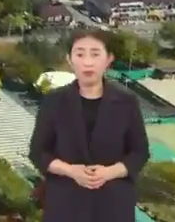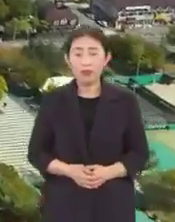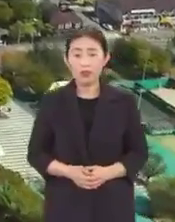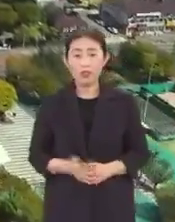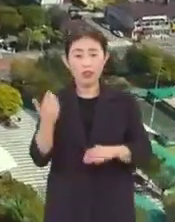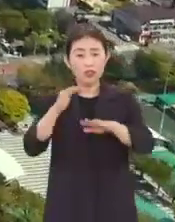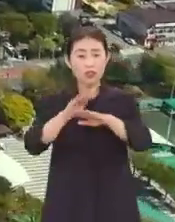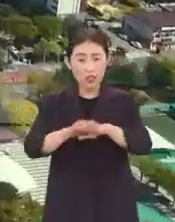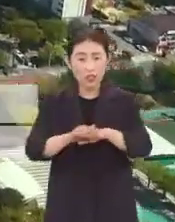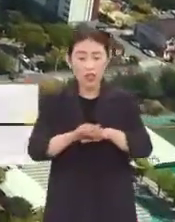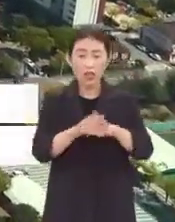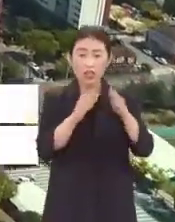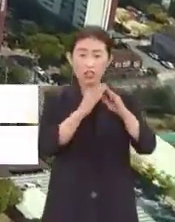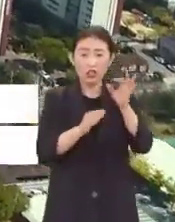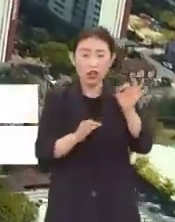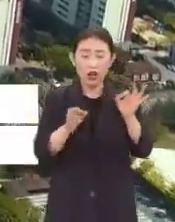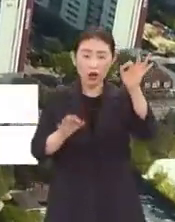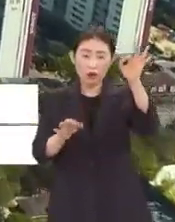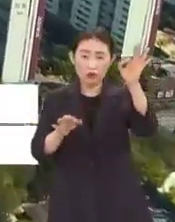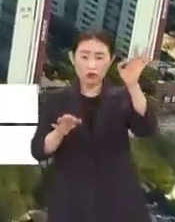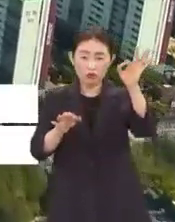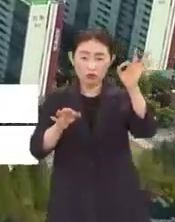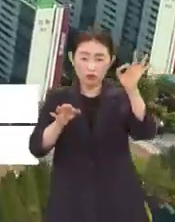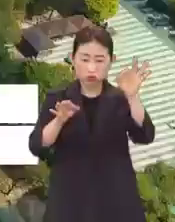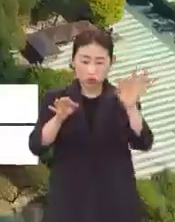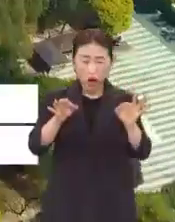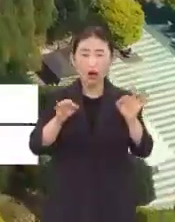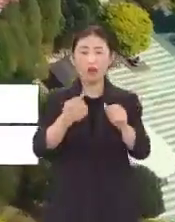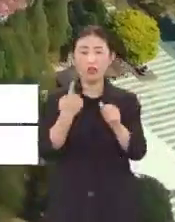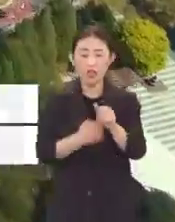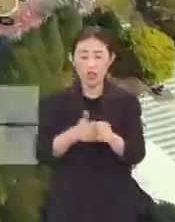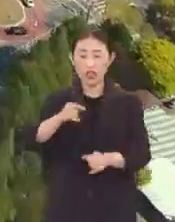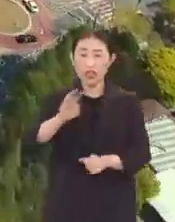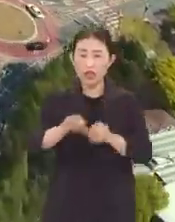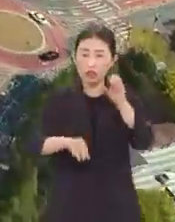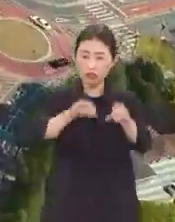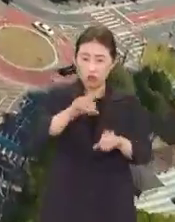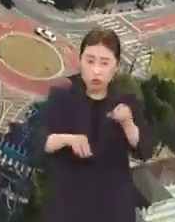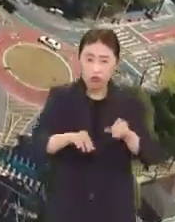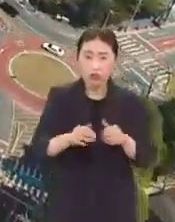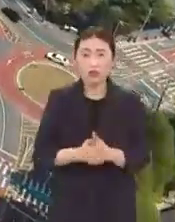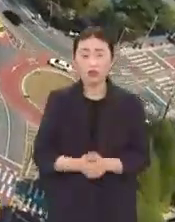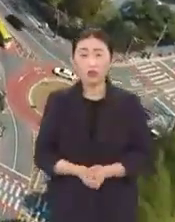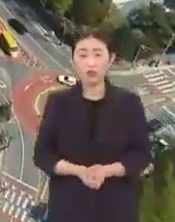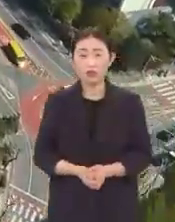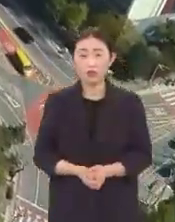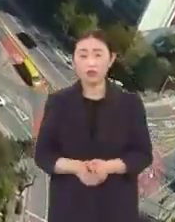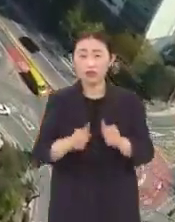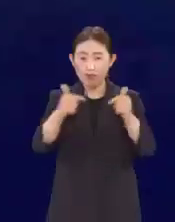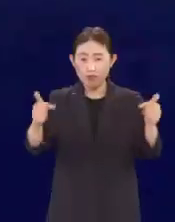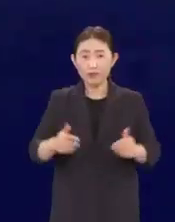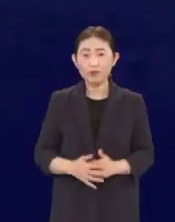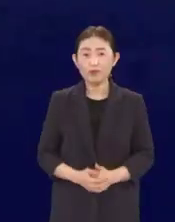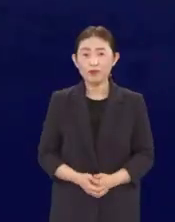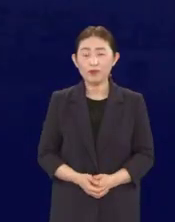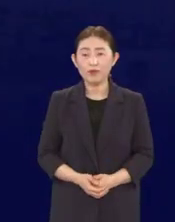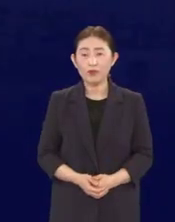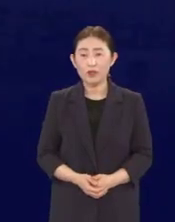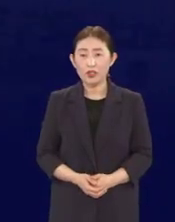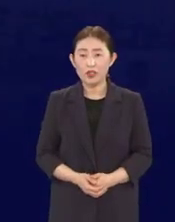전세가대비 매매 가격이 상대적으로 더 떨어지면서 갭 투자 부담이 크게 줄었기 때문입니다